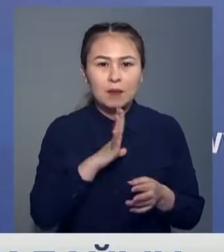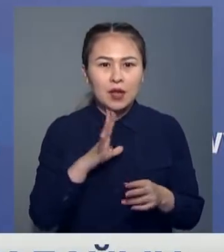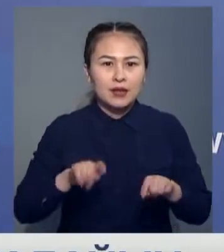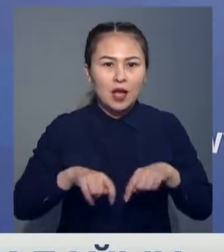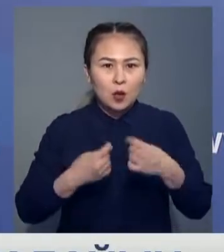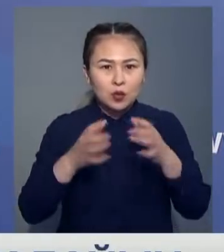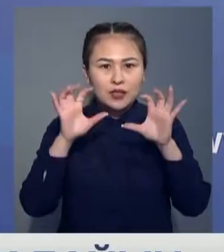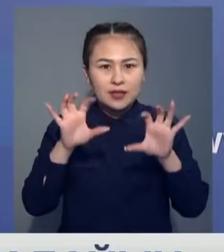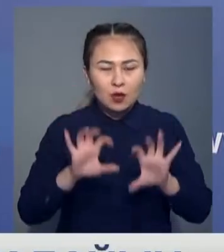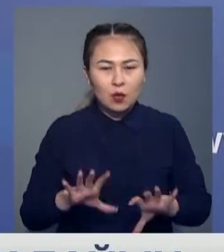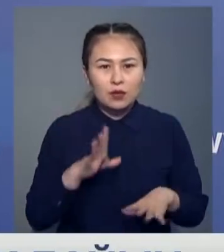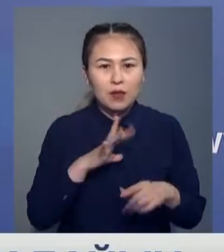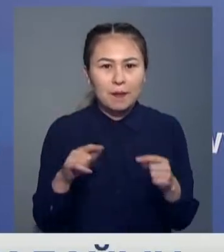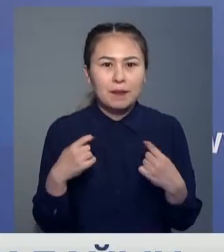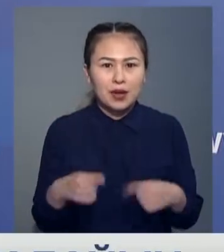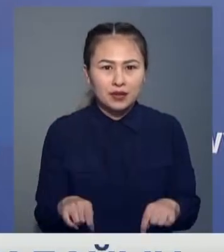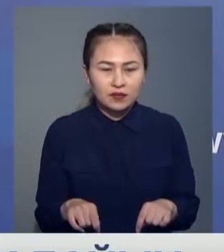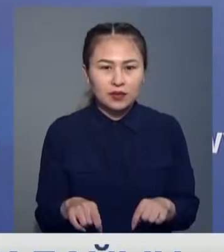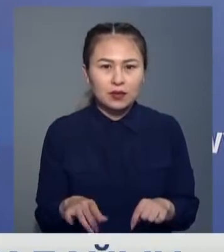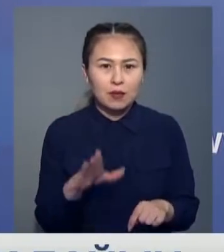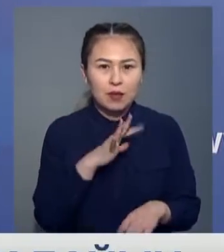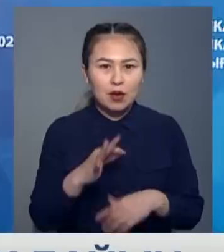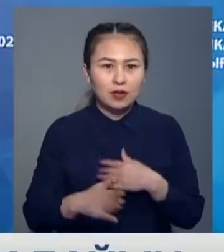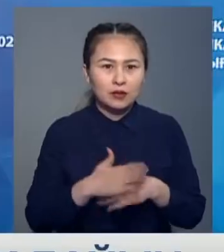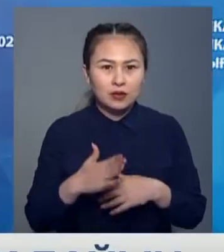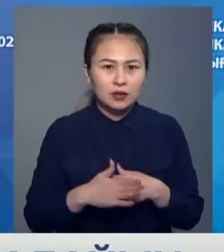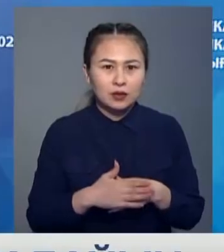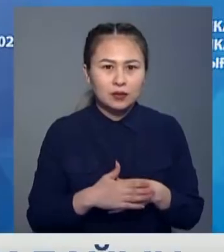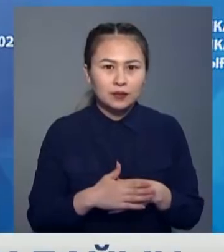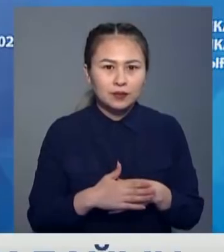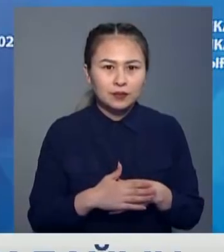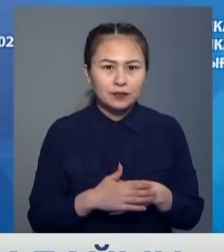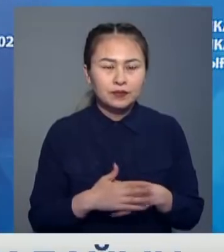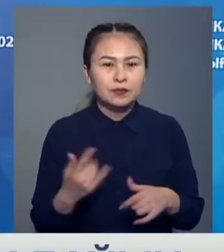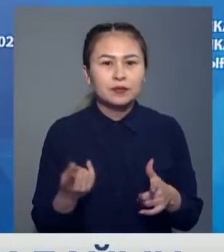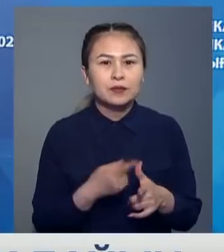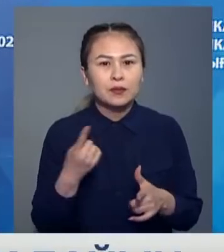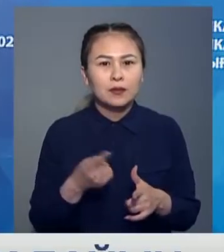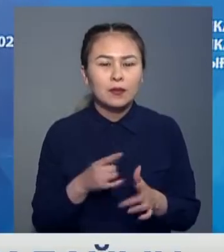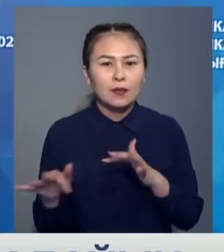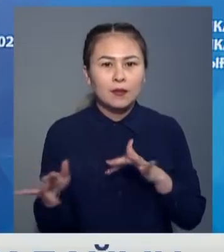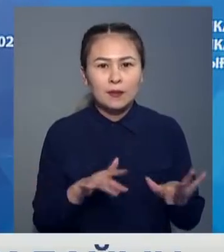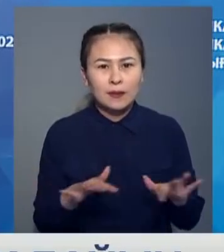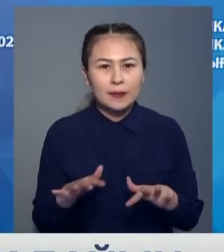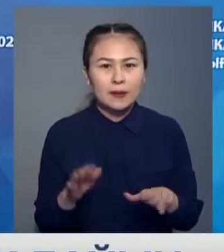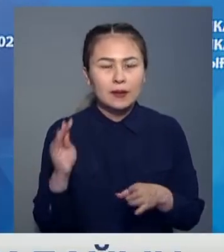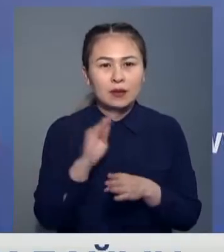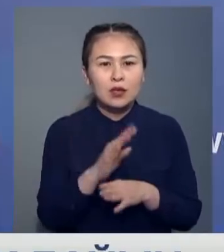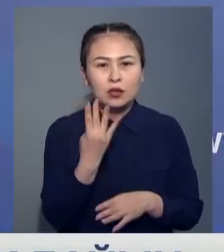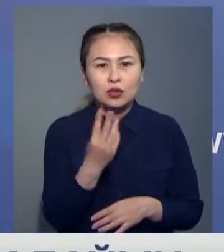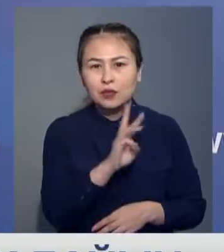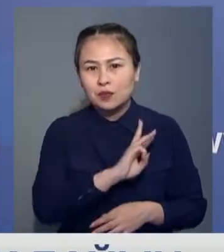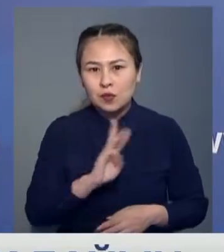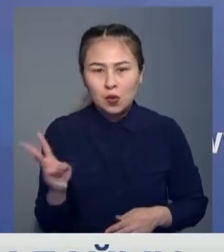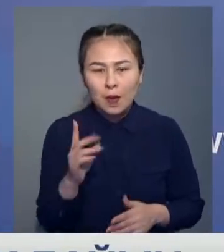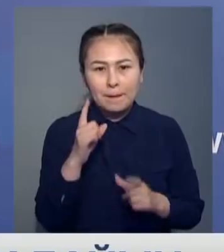адам әкімшілік жауапкершілікке тартылды. Осы әкімшілік және қылмыстық істер бойынша 4 миллион